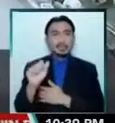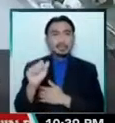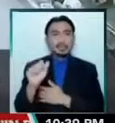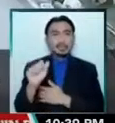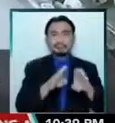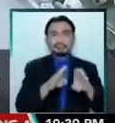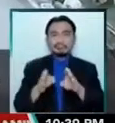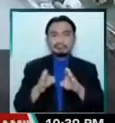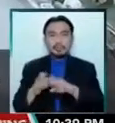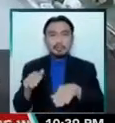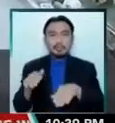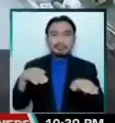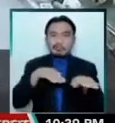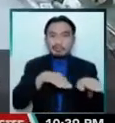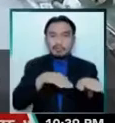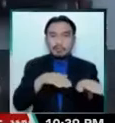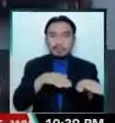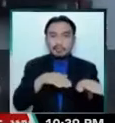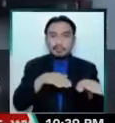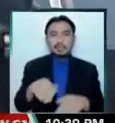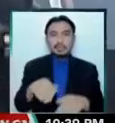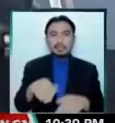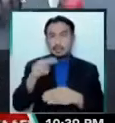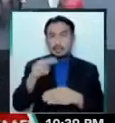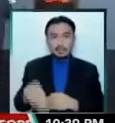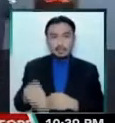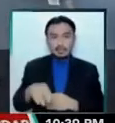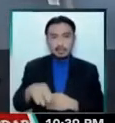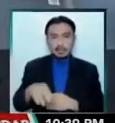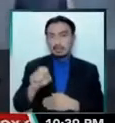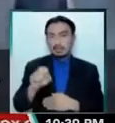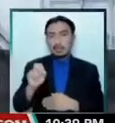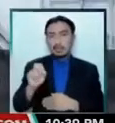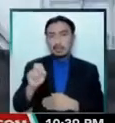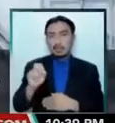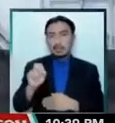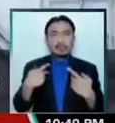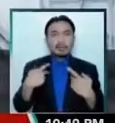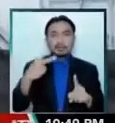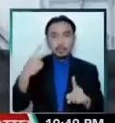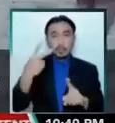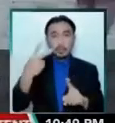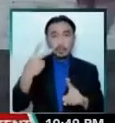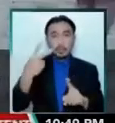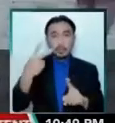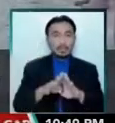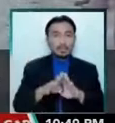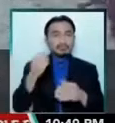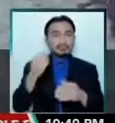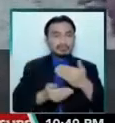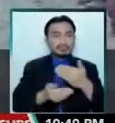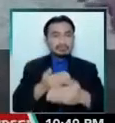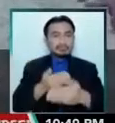ang southbound lane ng Rojas Boulevard sa Maynila. Magtatagal ito ng 2 buwan upang bigyang daan. Guys, 2 months po. 2 months